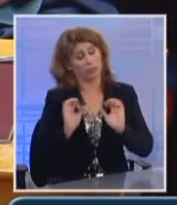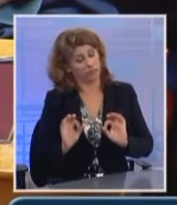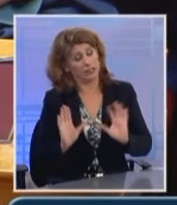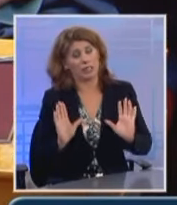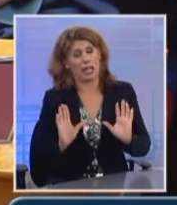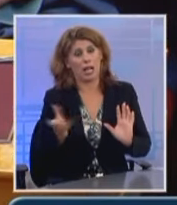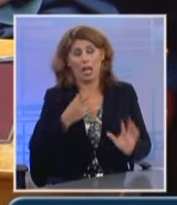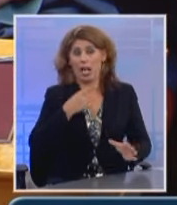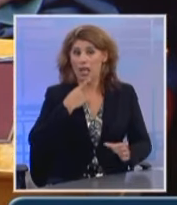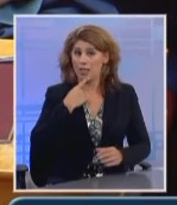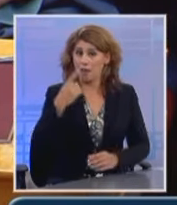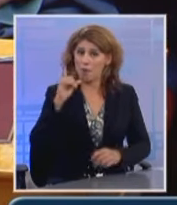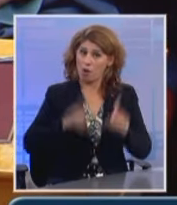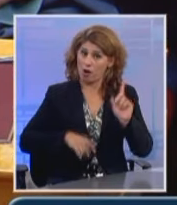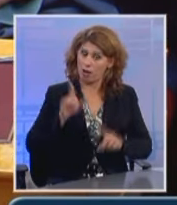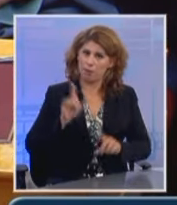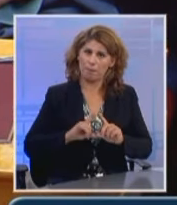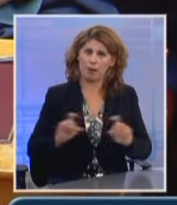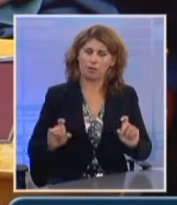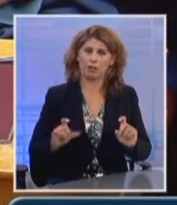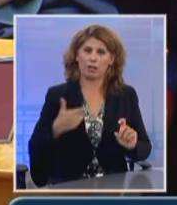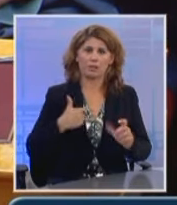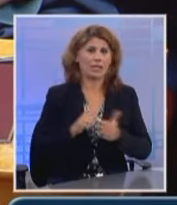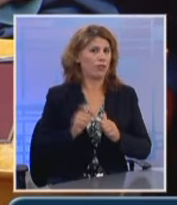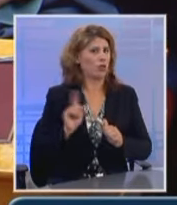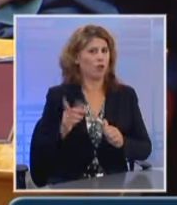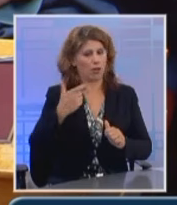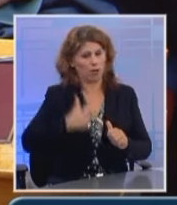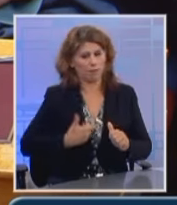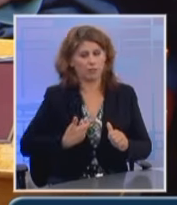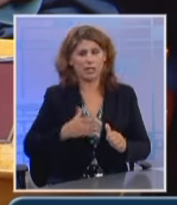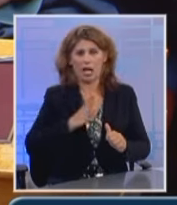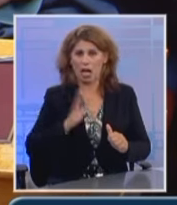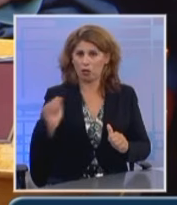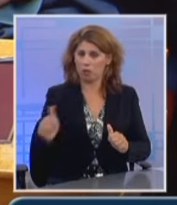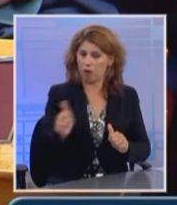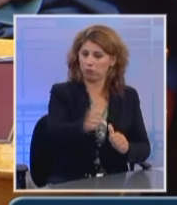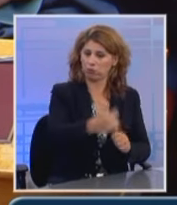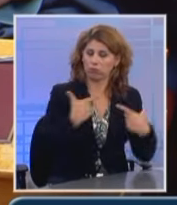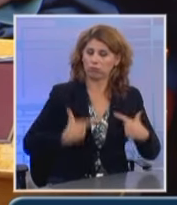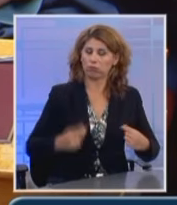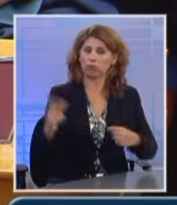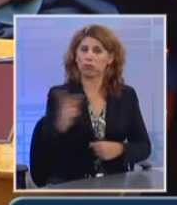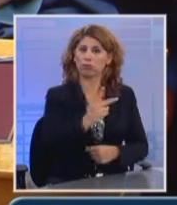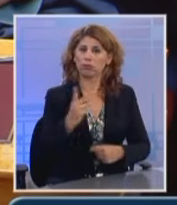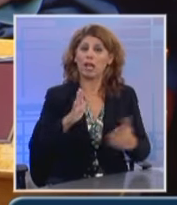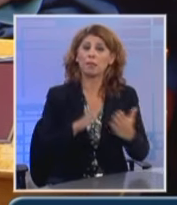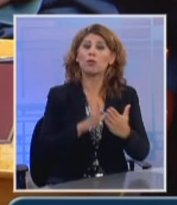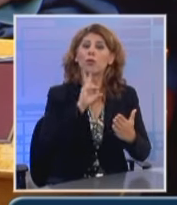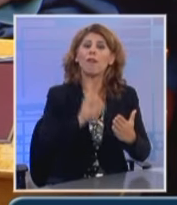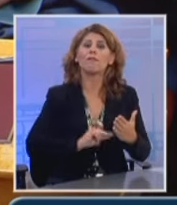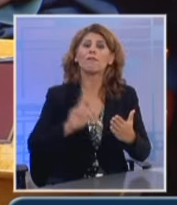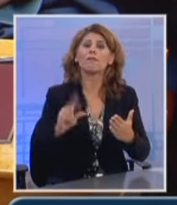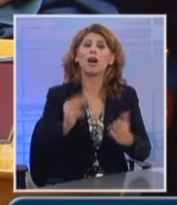αναφορές, διότι πέρα από αθλητές είμαστε και άτομα και μέλη της κοινωνίας και αντιμετωπίζουμε τα ίδια προβλήματα